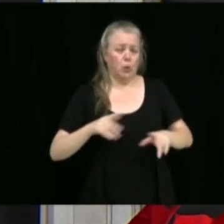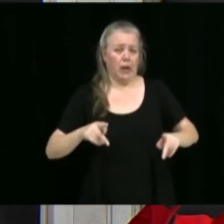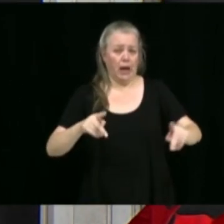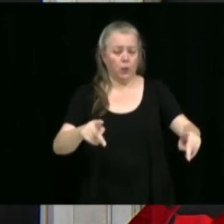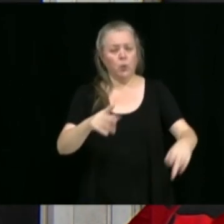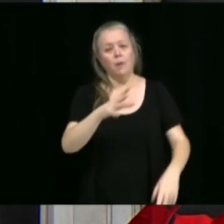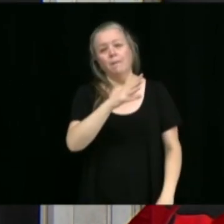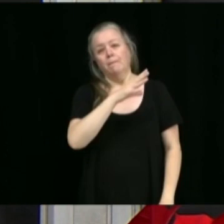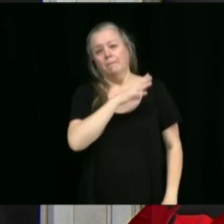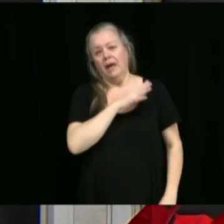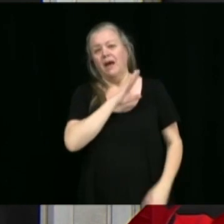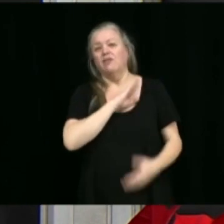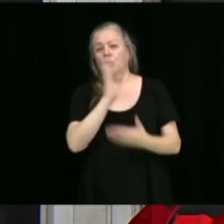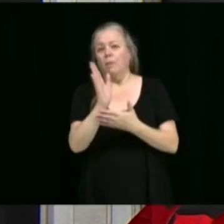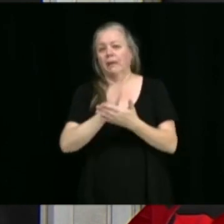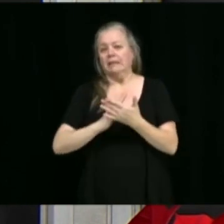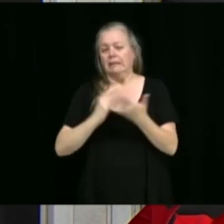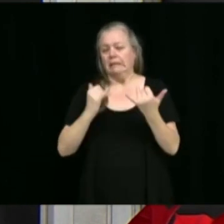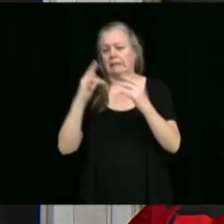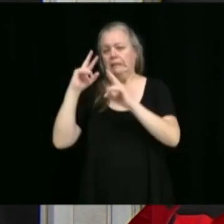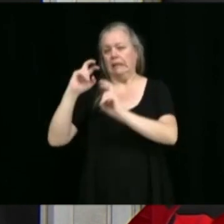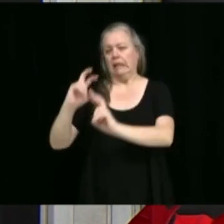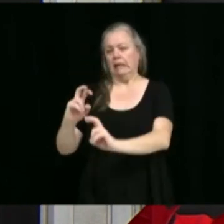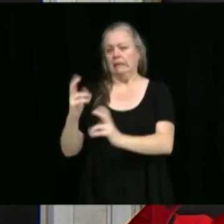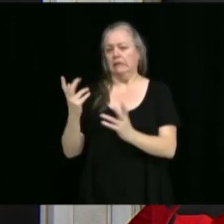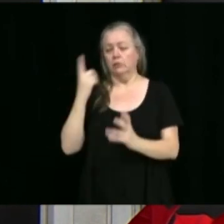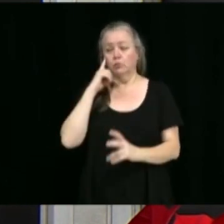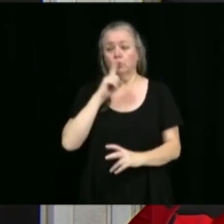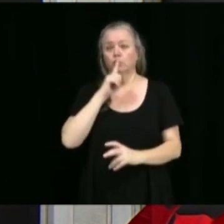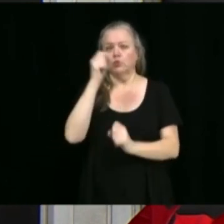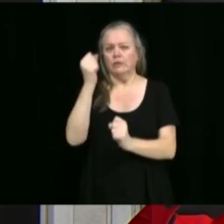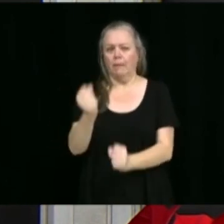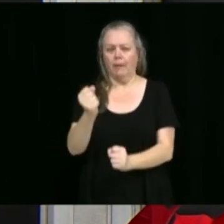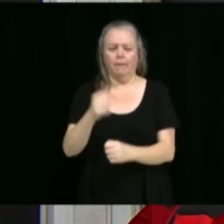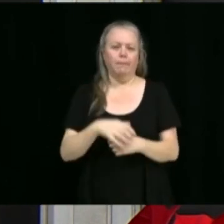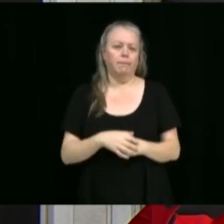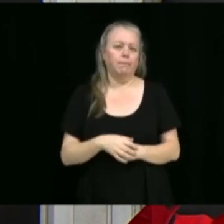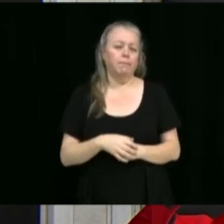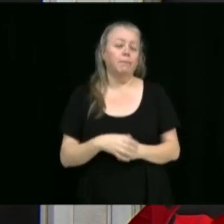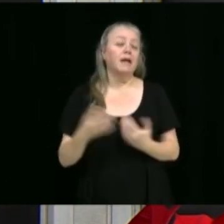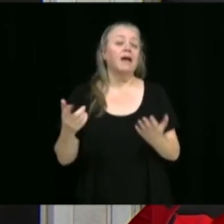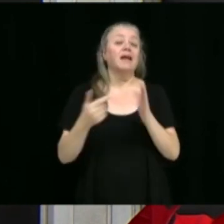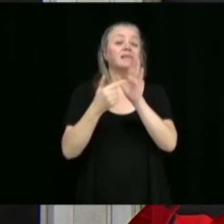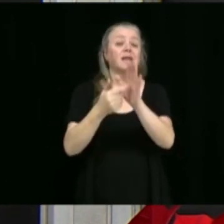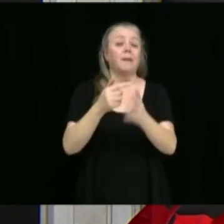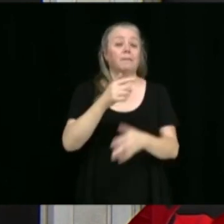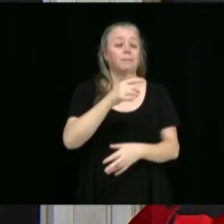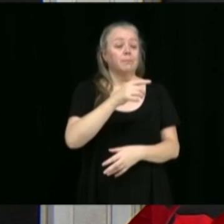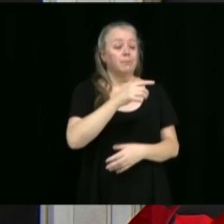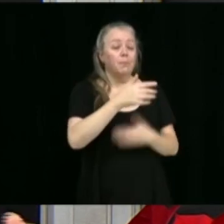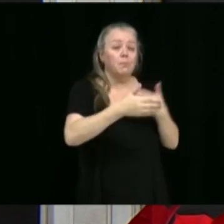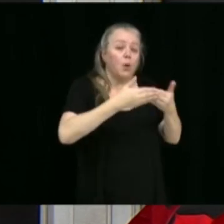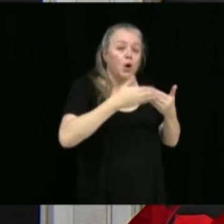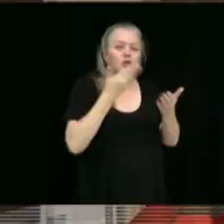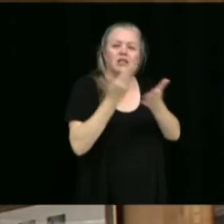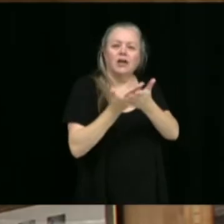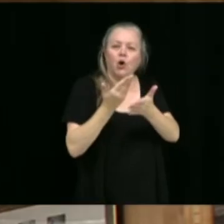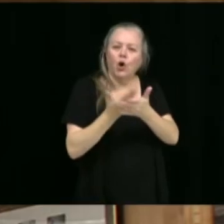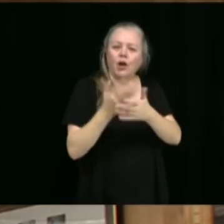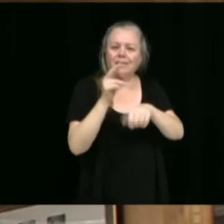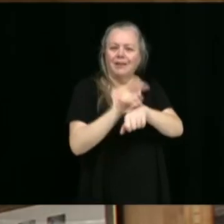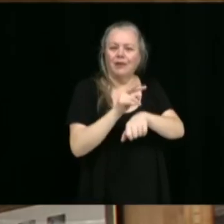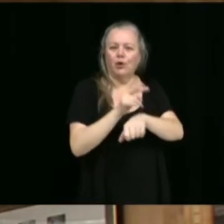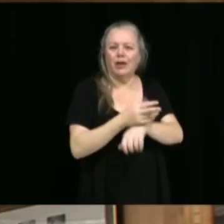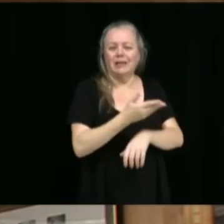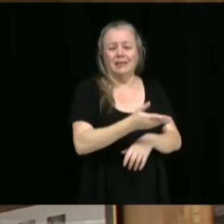où c'est en analyse en ce moment là, pour être sûr qu'on est capable. Puis, t'sais, on n'a qu'à penser au secteur des écoles ou des garderies, ou etc.